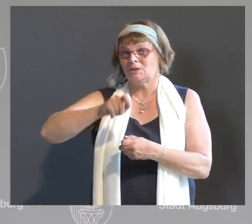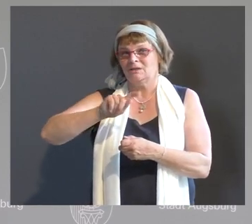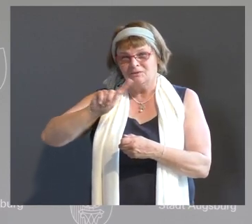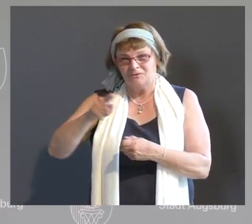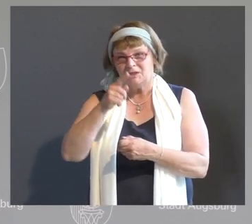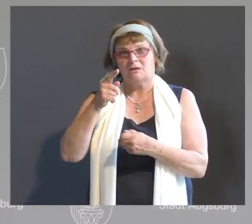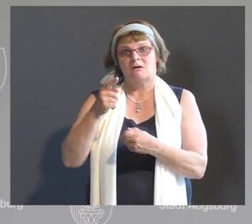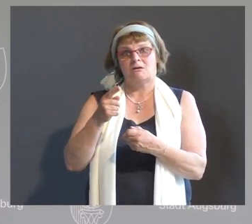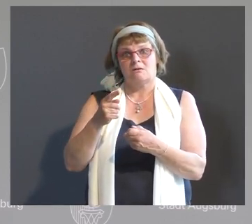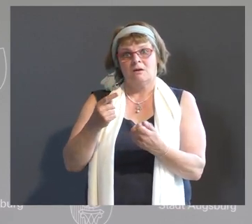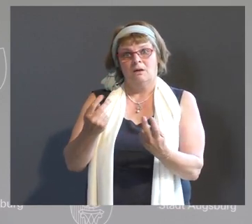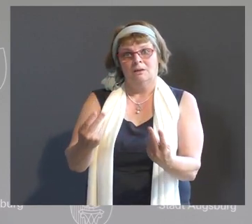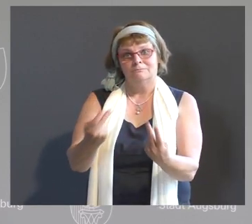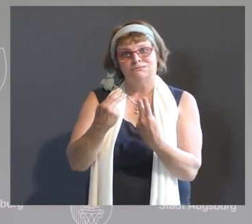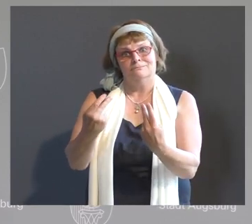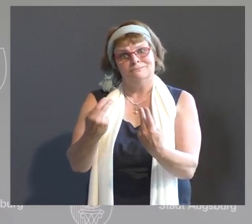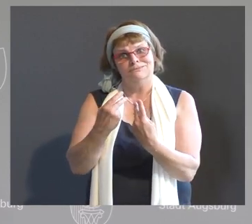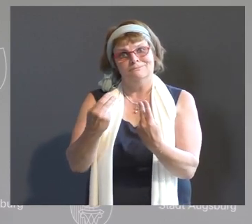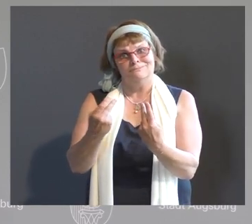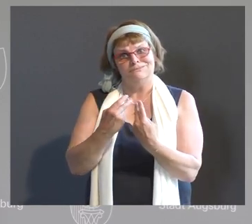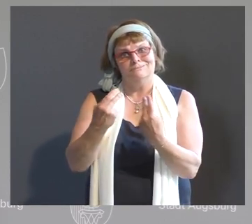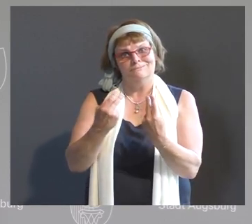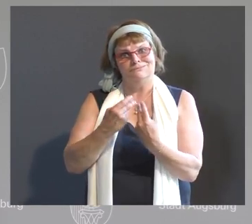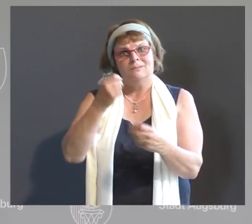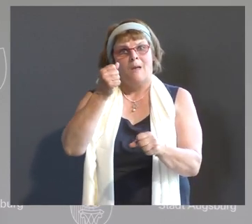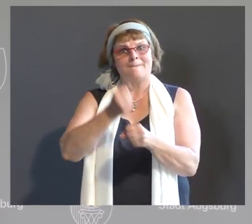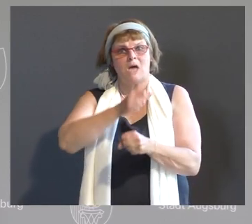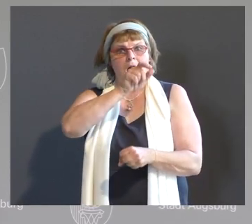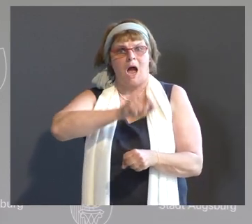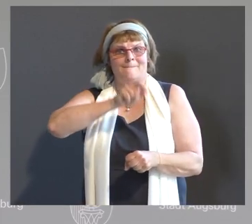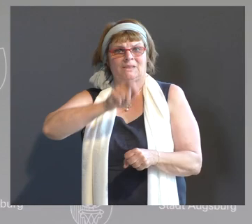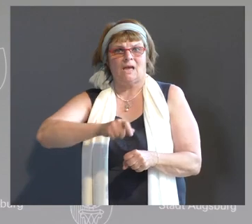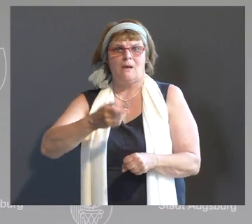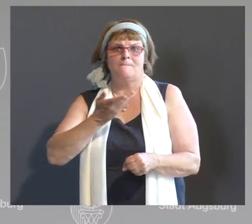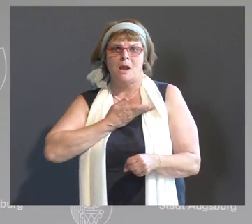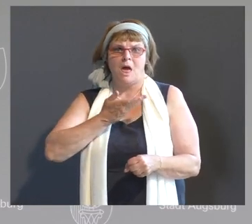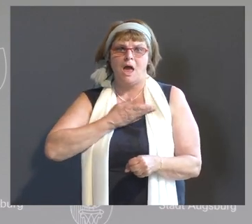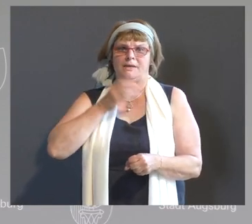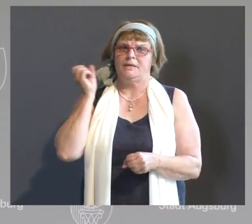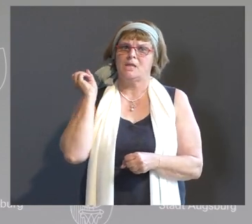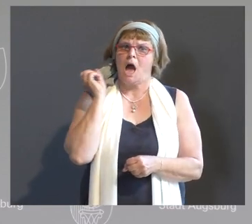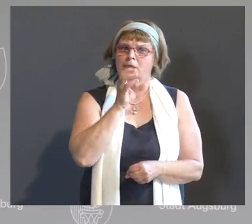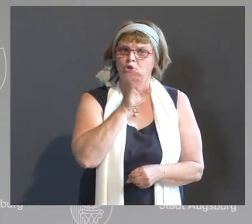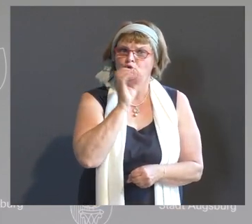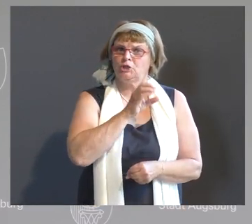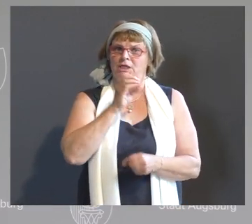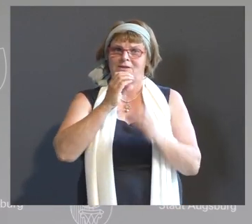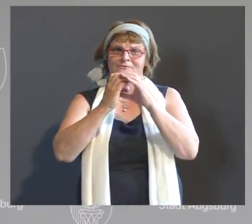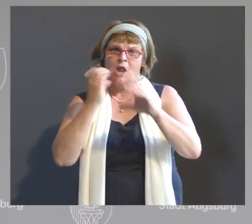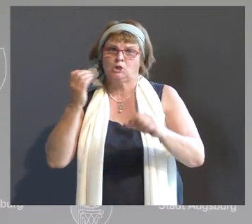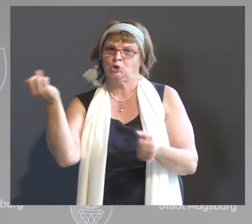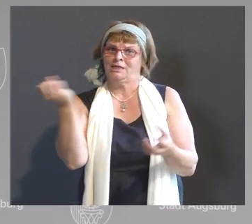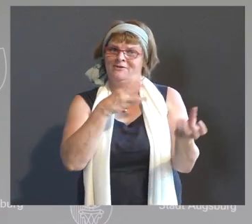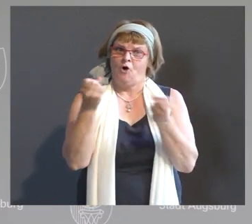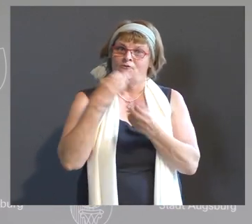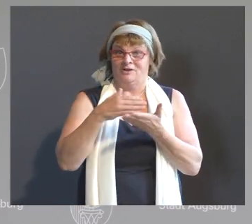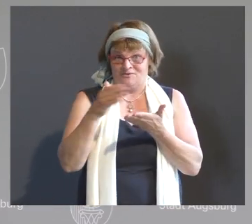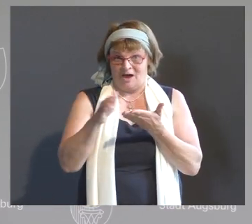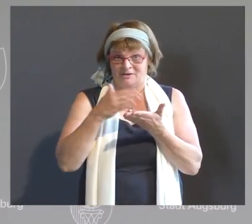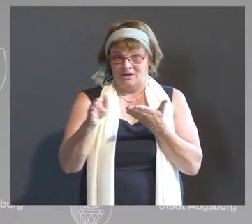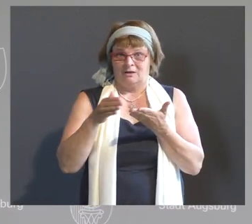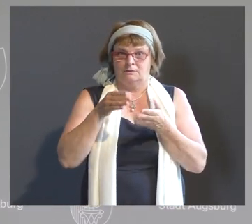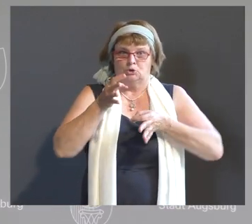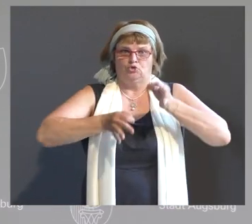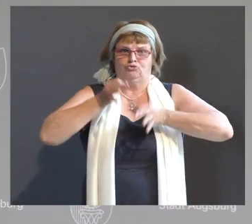vor, provozieren die Beamten, beleidigen die Beamten und es kommt zu Flaschenwürfen. Dieses ganz negative